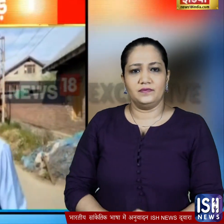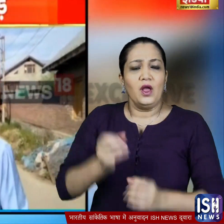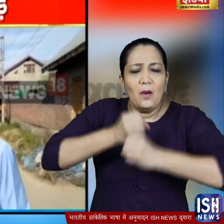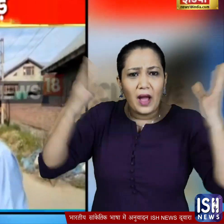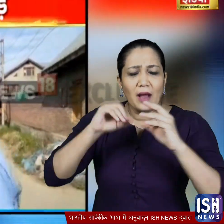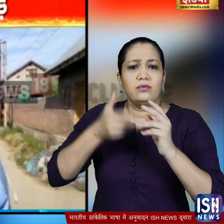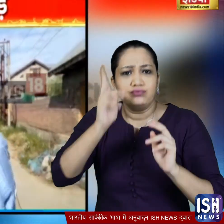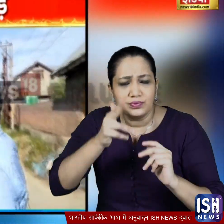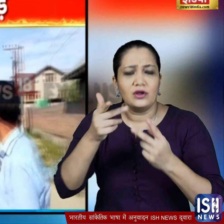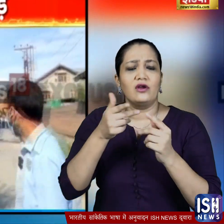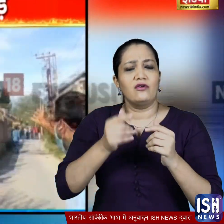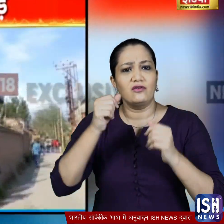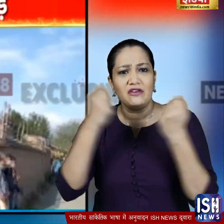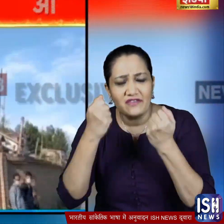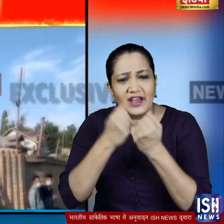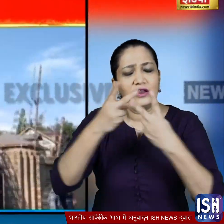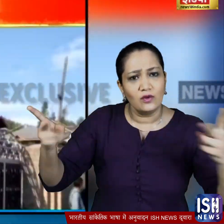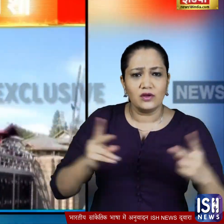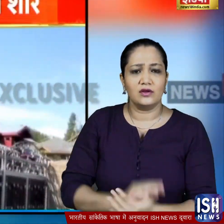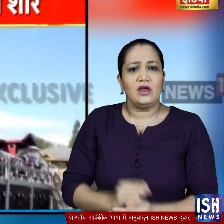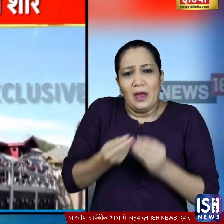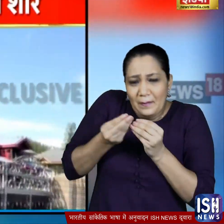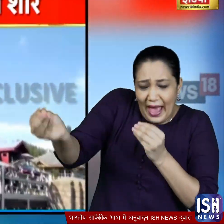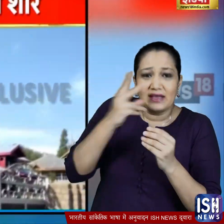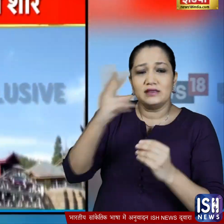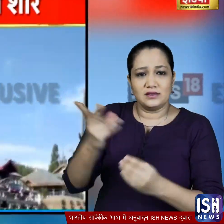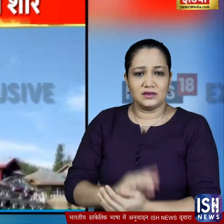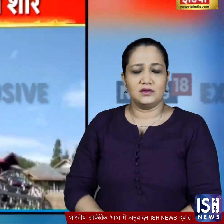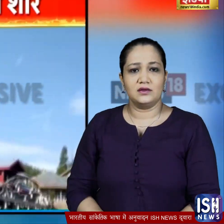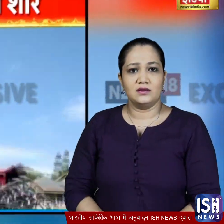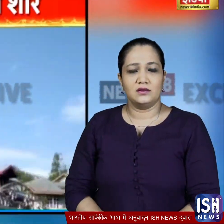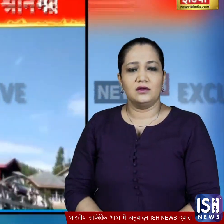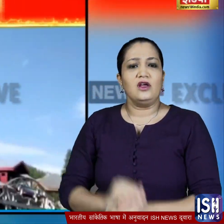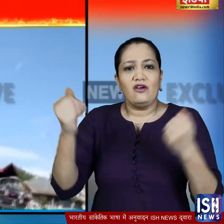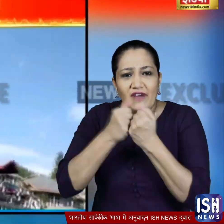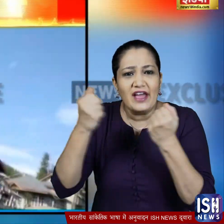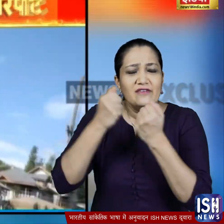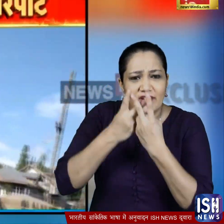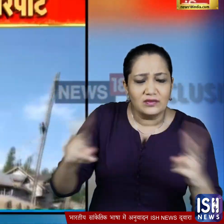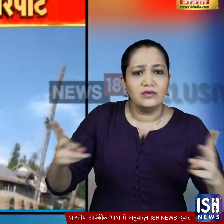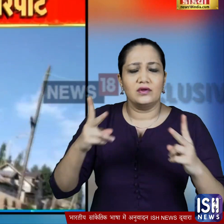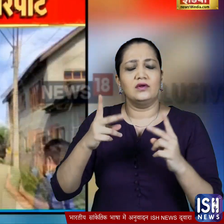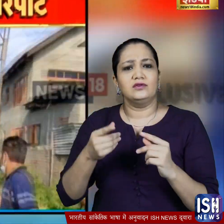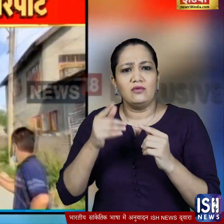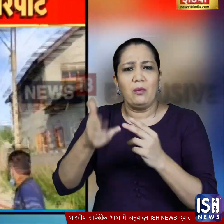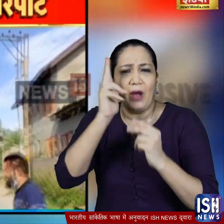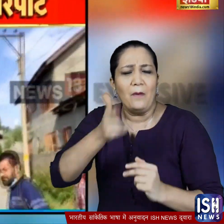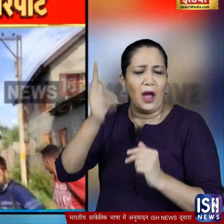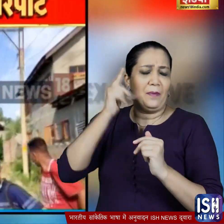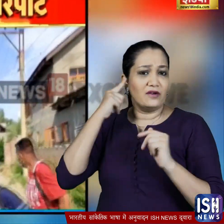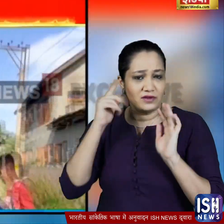साथ ही फायरिंग हो रही है। बिल्कुल साथ में ही ये एनकाउंटर चल रहा है। लगातार मुठभेड़ वाली जगह से गोलियों की तड़तड़ाहट सुनाई देती रही।